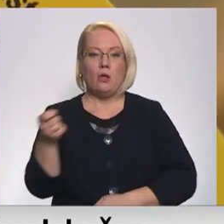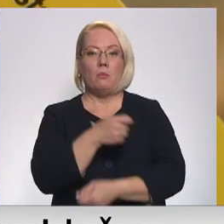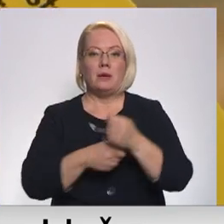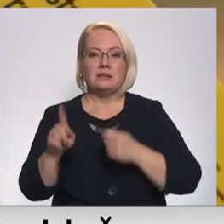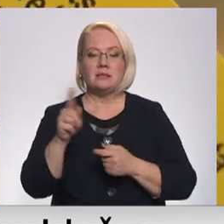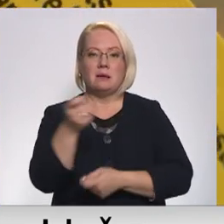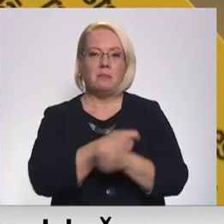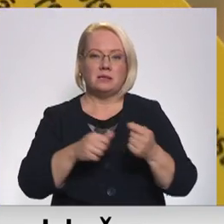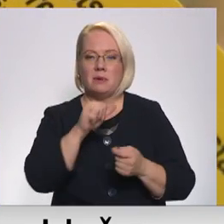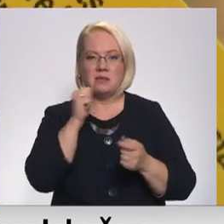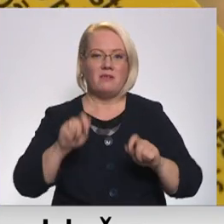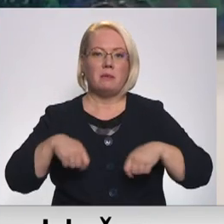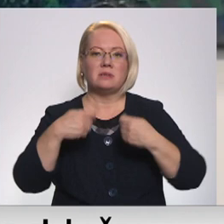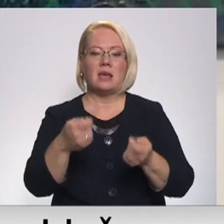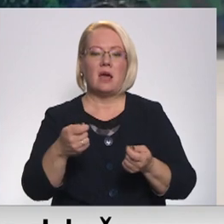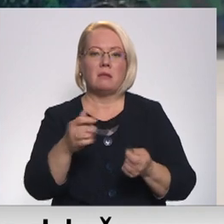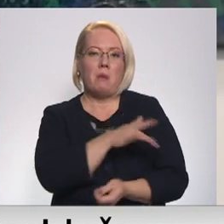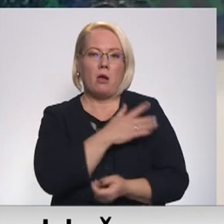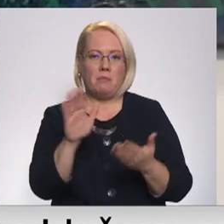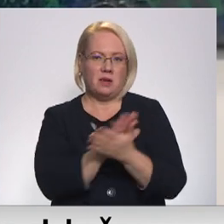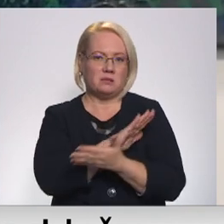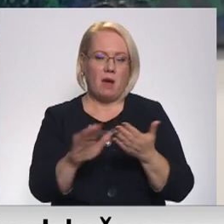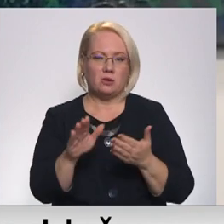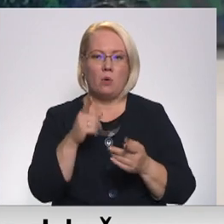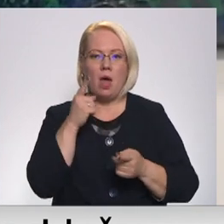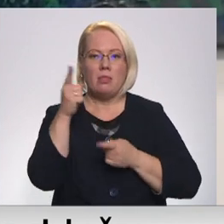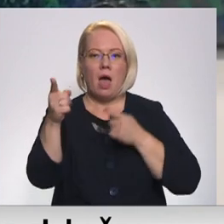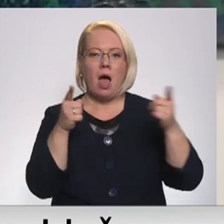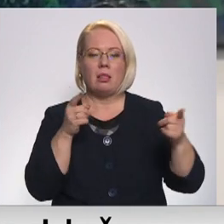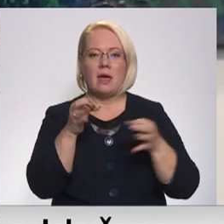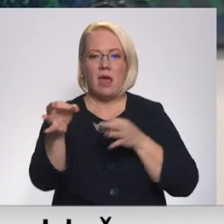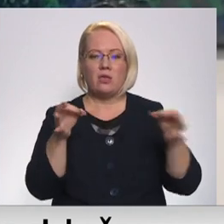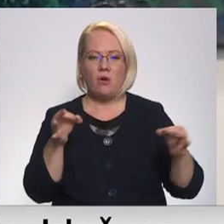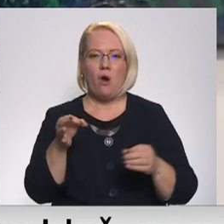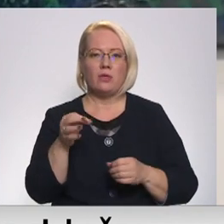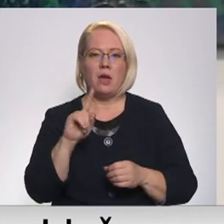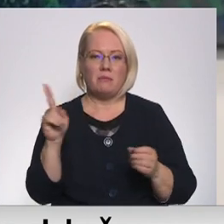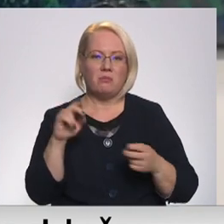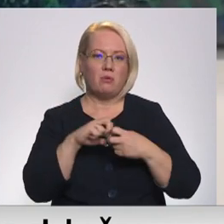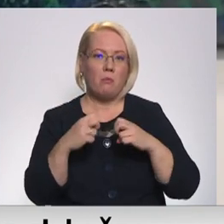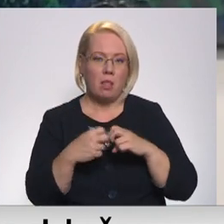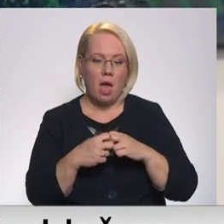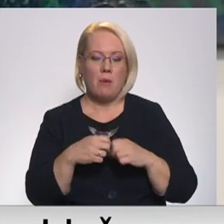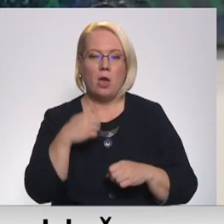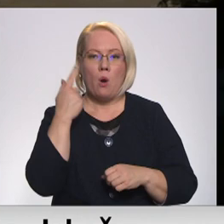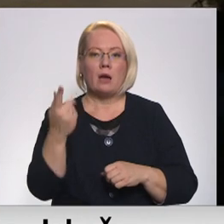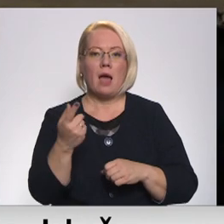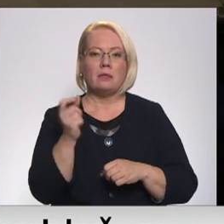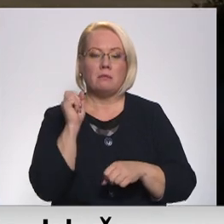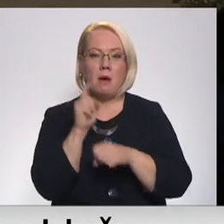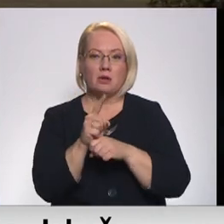mēs nevaram sniegt pakalpojumus pavēl. Diemžēl tālie reģioni ir bišķiņ apdalīti, jo tad, kad sakrājas pasūtījumi, tad